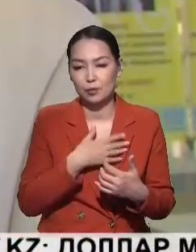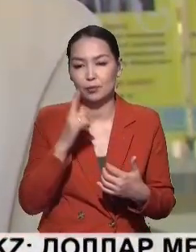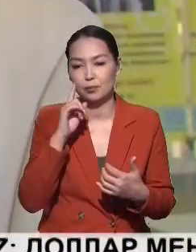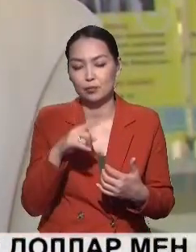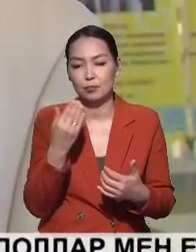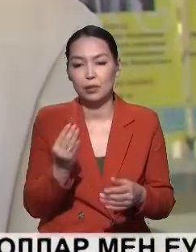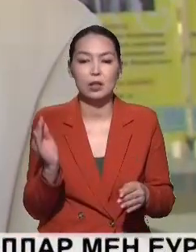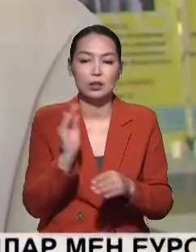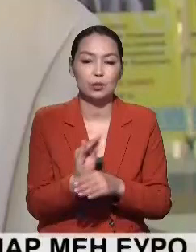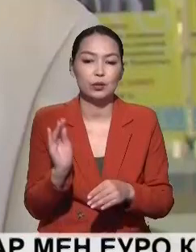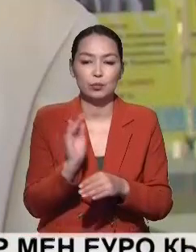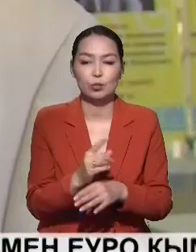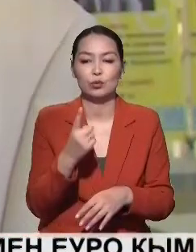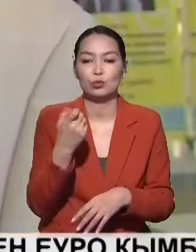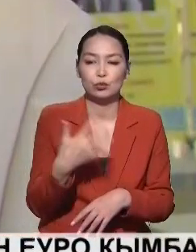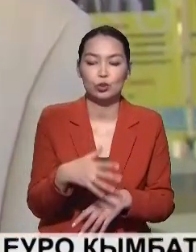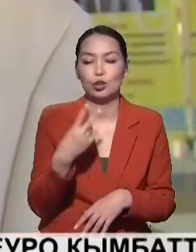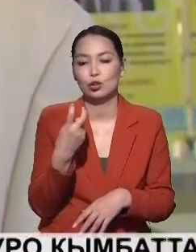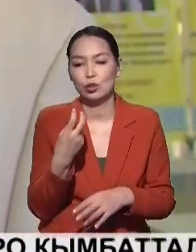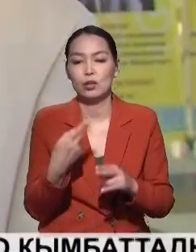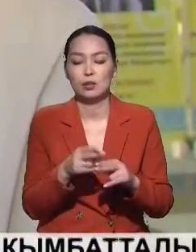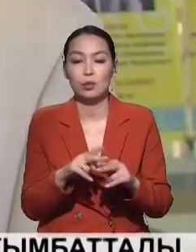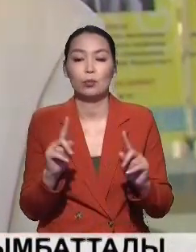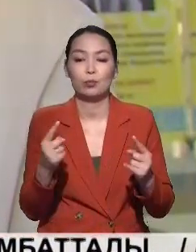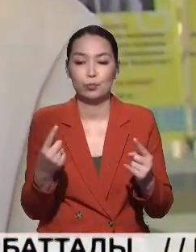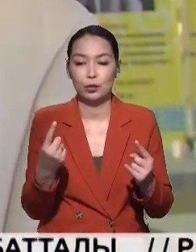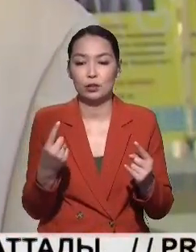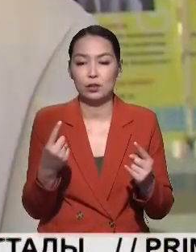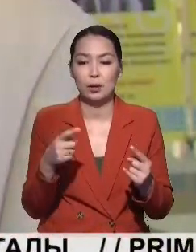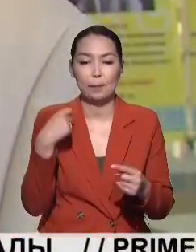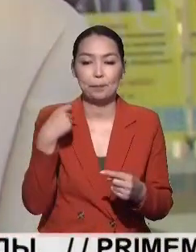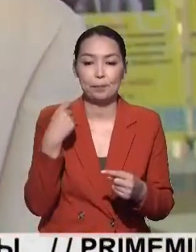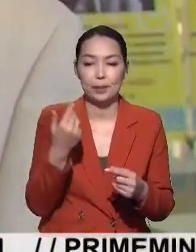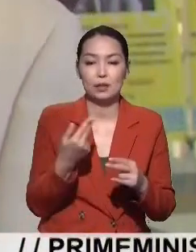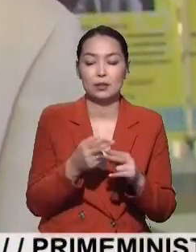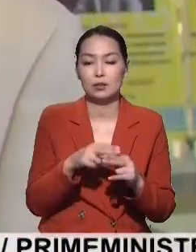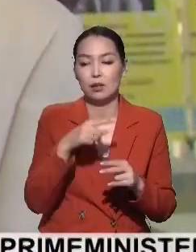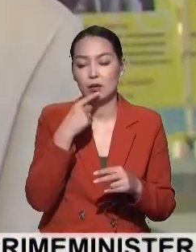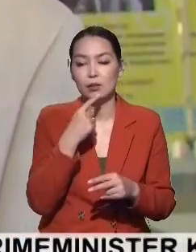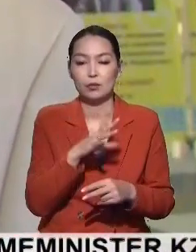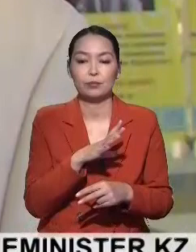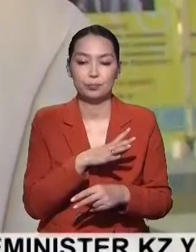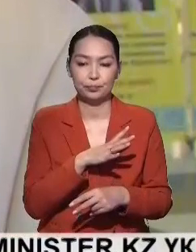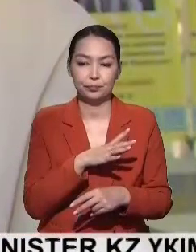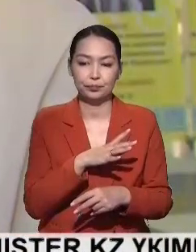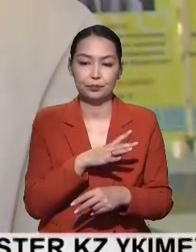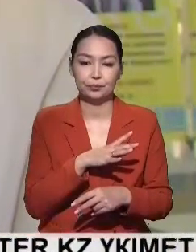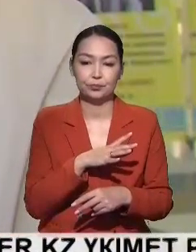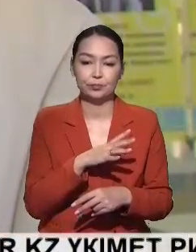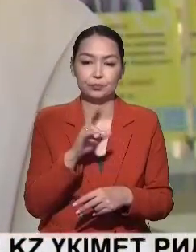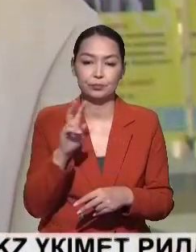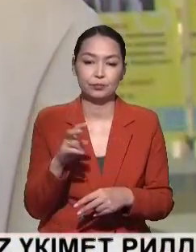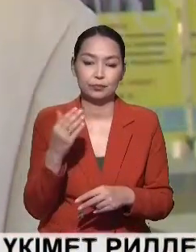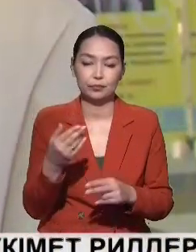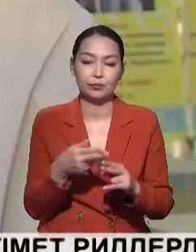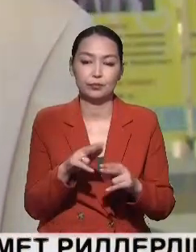қосылатын 150-200 долларға шығу керек. Неге? Себебі президентіміз бүгінгі күнде жаңа 60 миллиард долларлық ұлттық